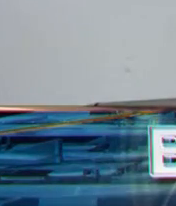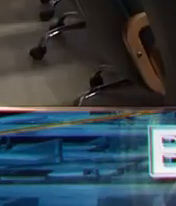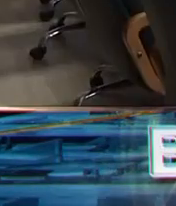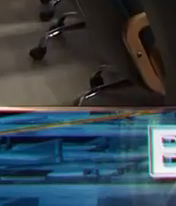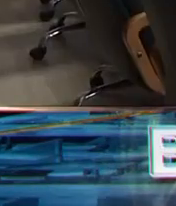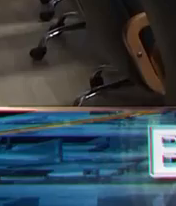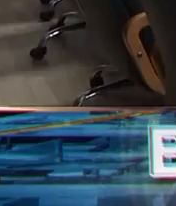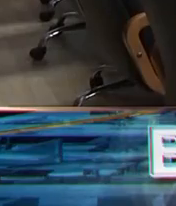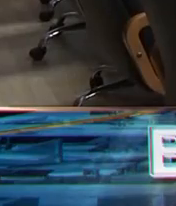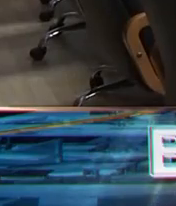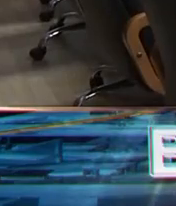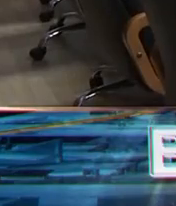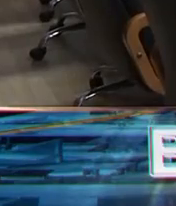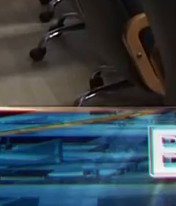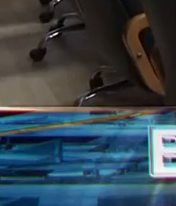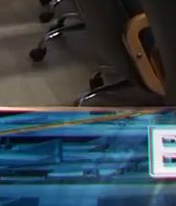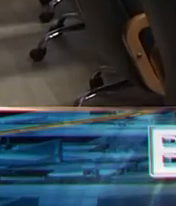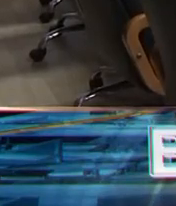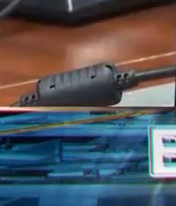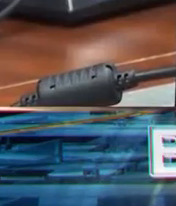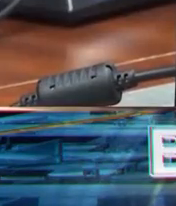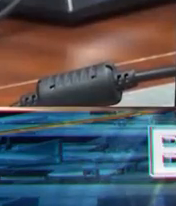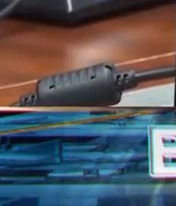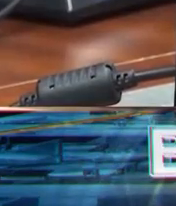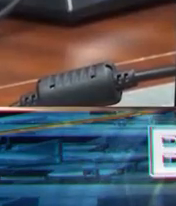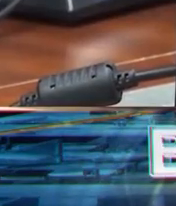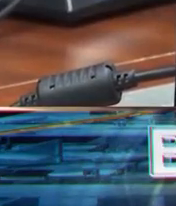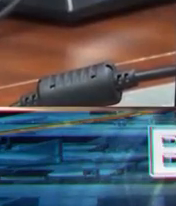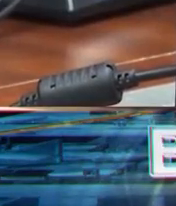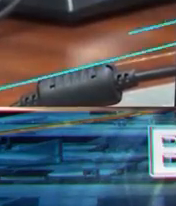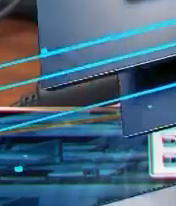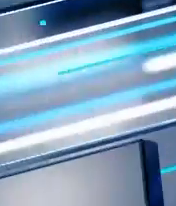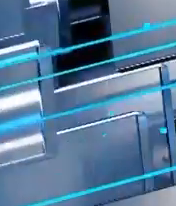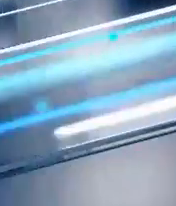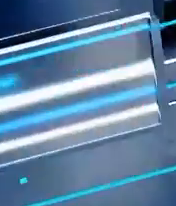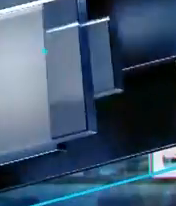Талдықорған қаласында жаңа білім ошақтары қолданысқа беріледі.